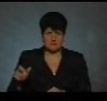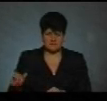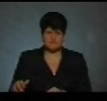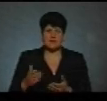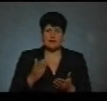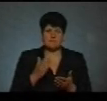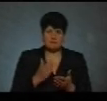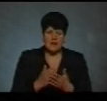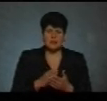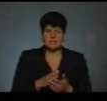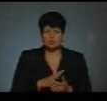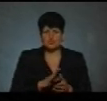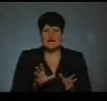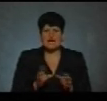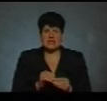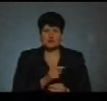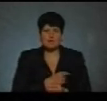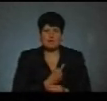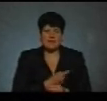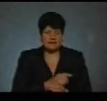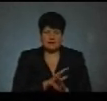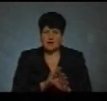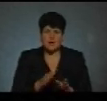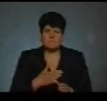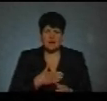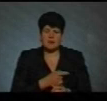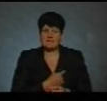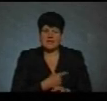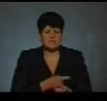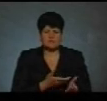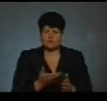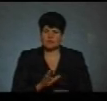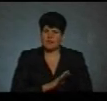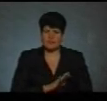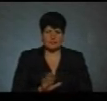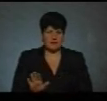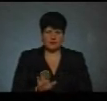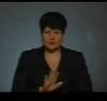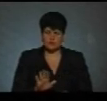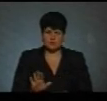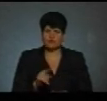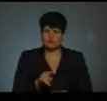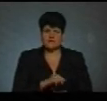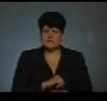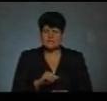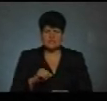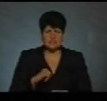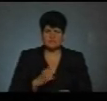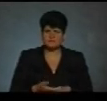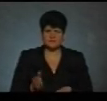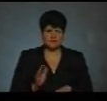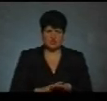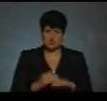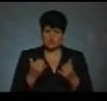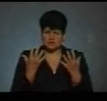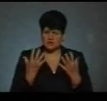Мали би бути з медиками, але ми, напевне, медиків також запрошувати не будемо, бо вони найуразливіші на сьогоднішній день.